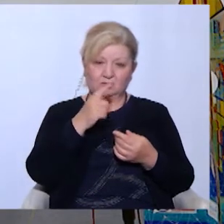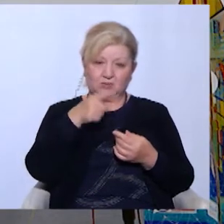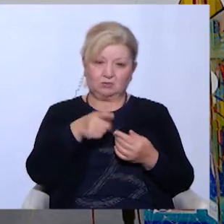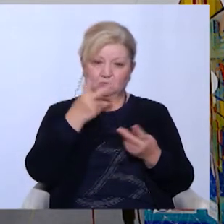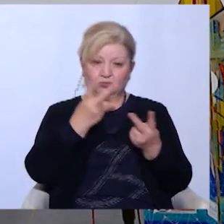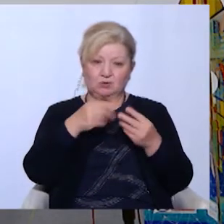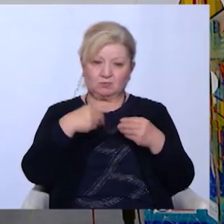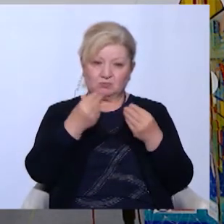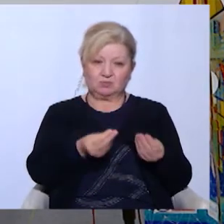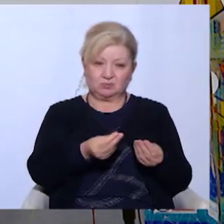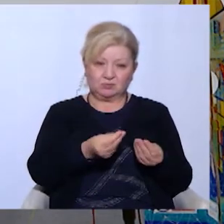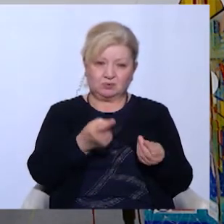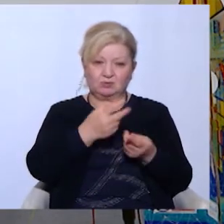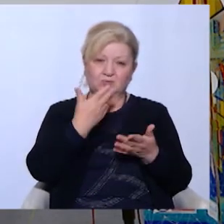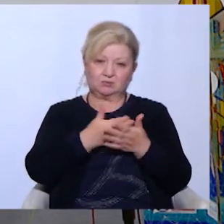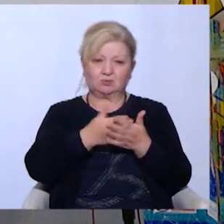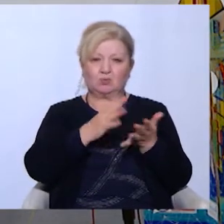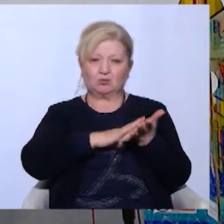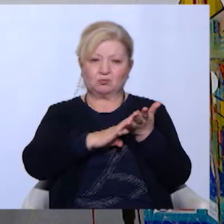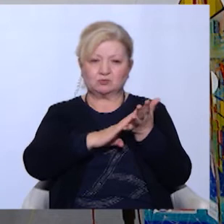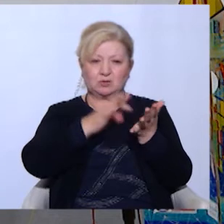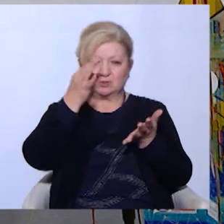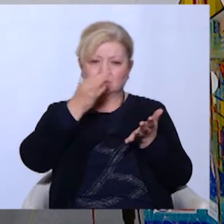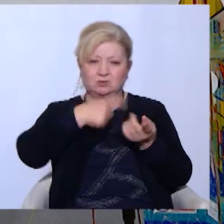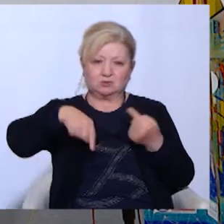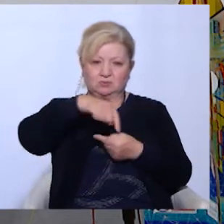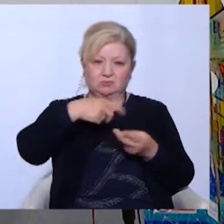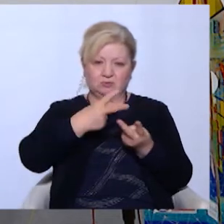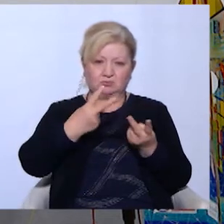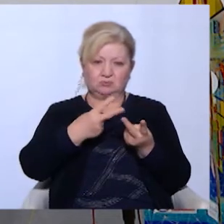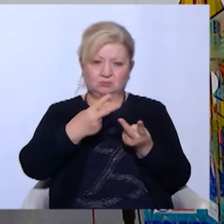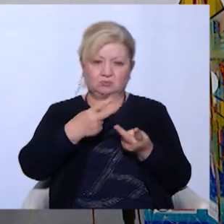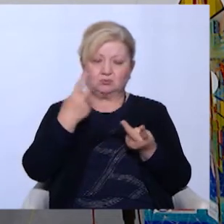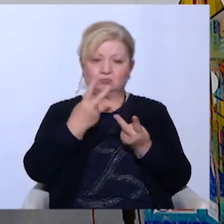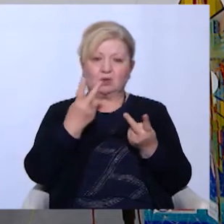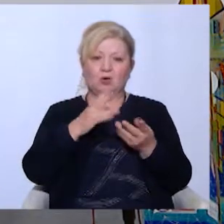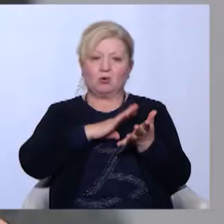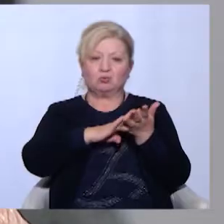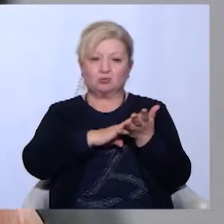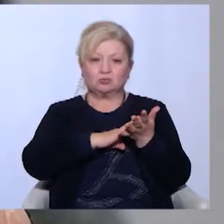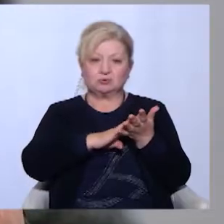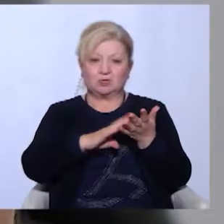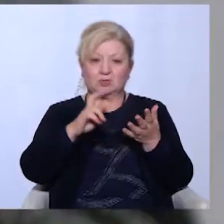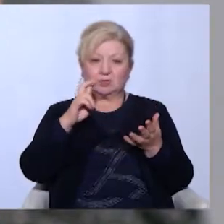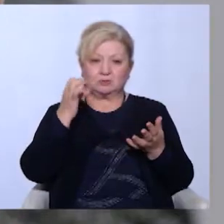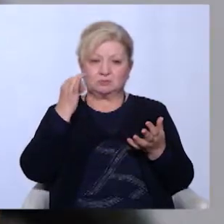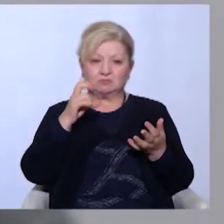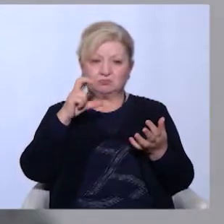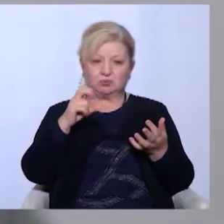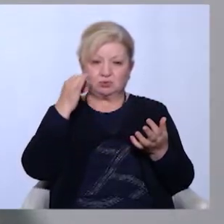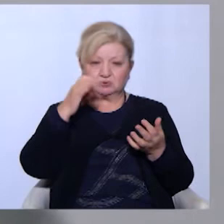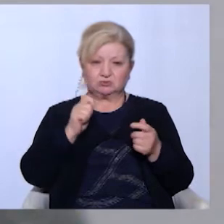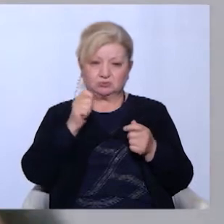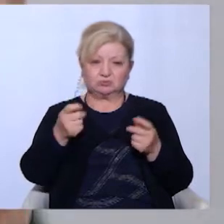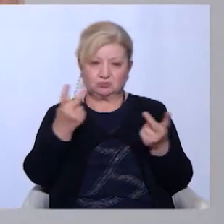რო შემოტრიალდეს. ესე იგი, უნდა მივცეთ, თქვა, გვინდა შემოტრიალდეს 90 გრადუსით. ესე იგი, 90 ბიჯი უნდა